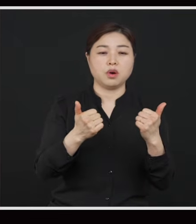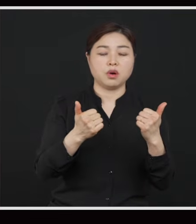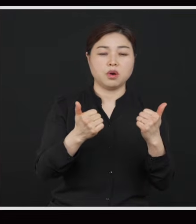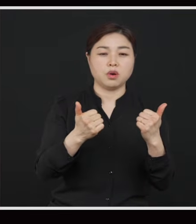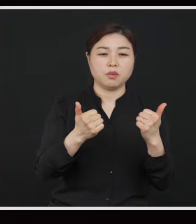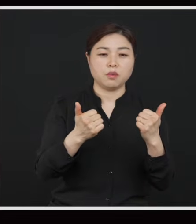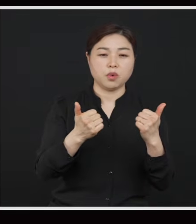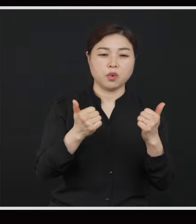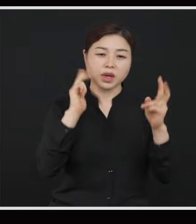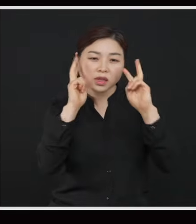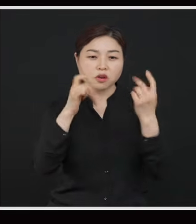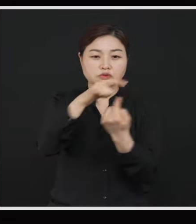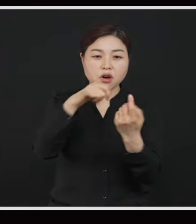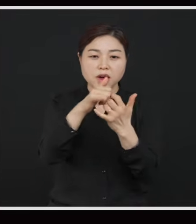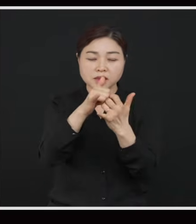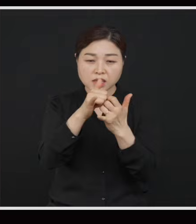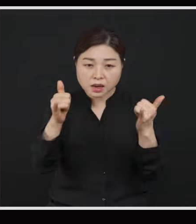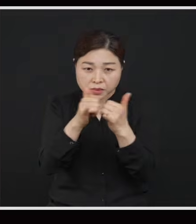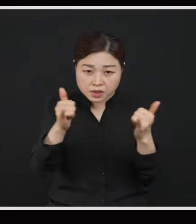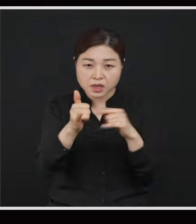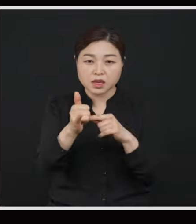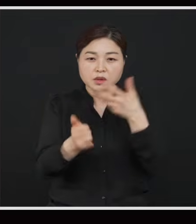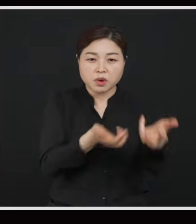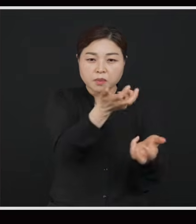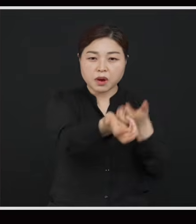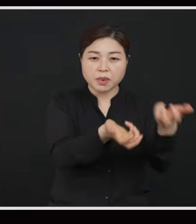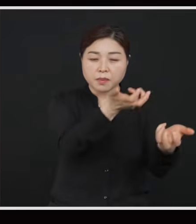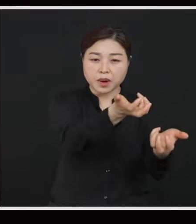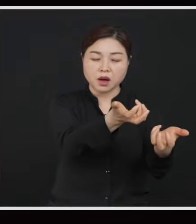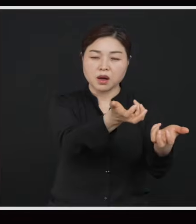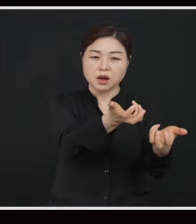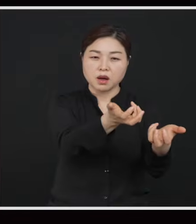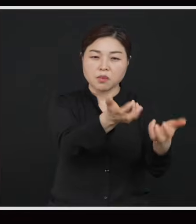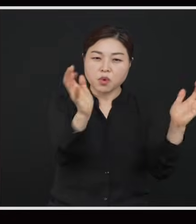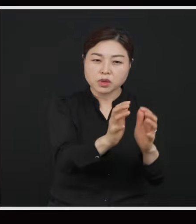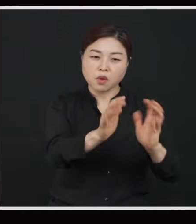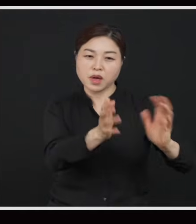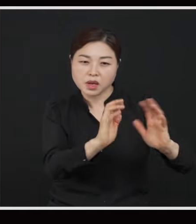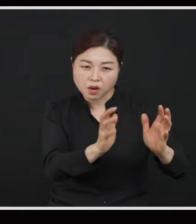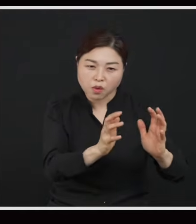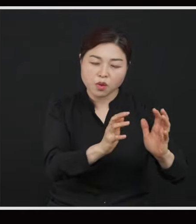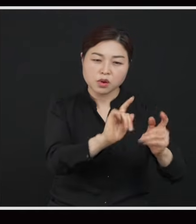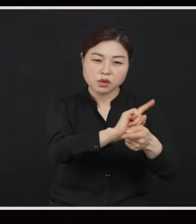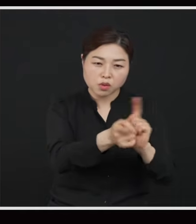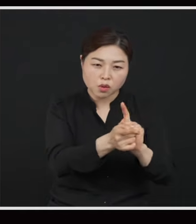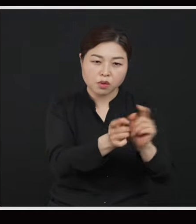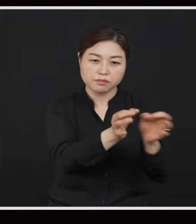들어와서 그 다음에 회의를 하고 그 다음에 상업 거래를 하지